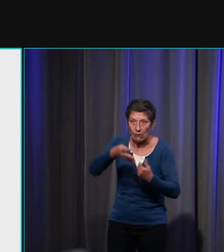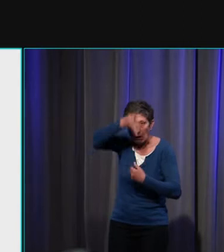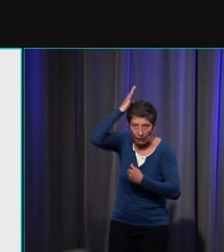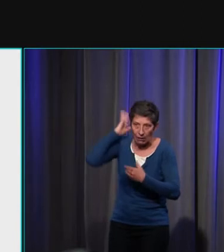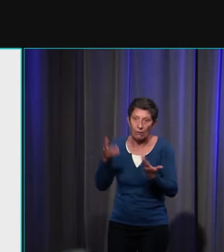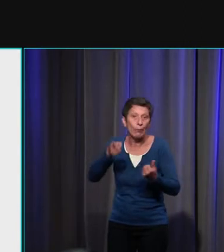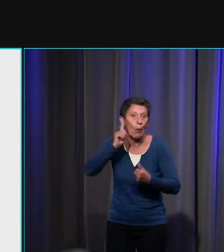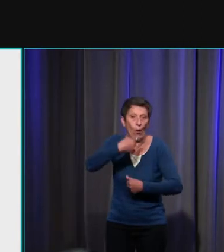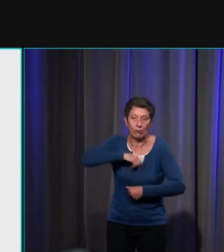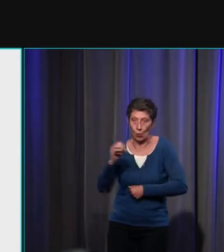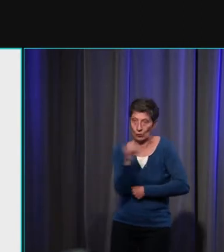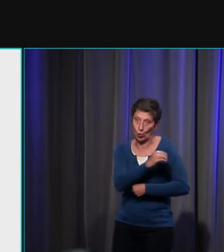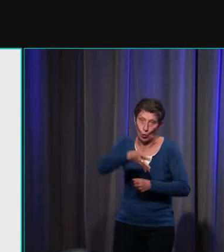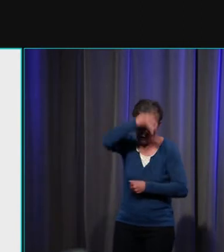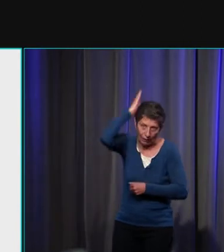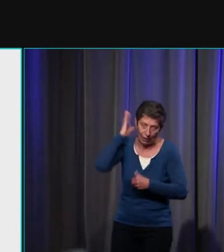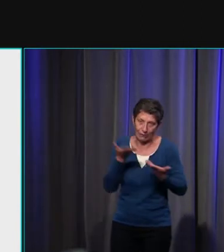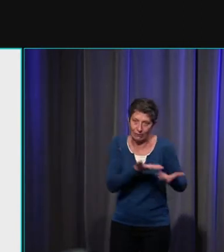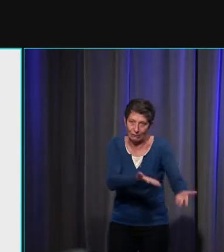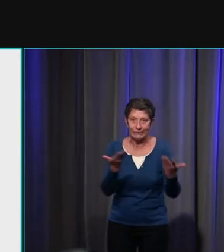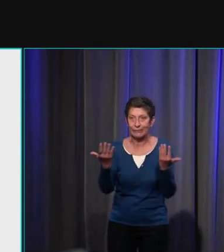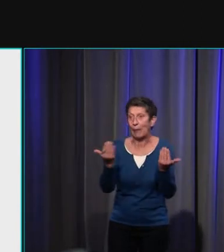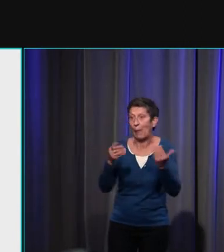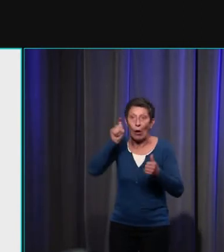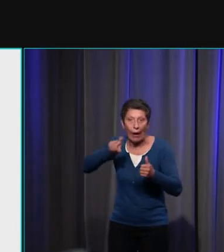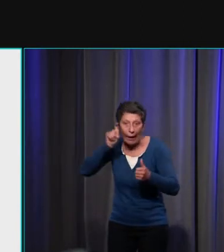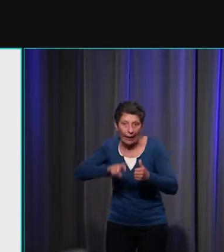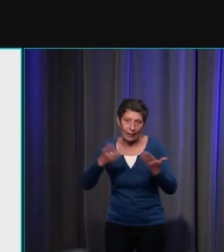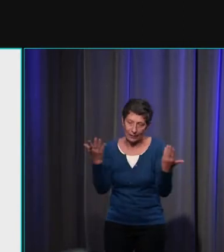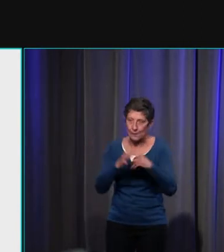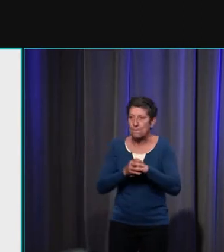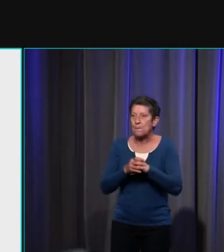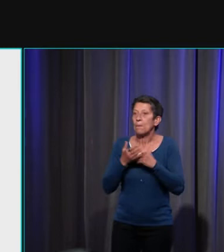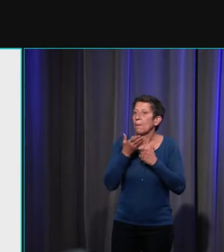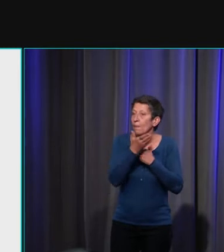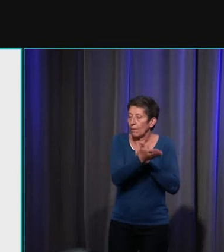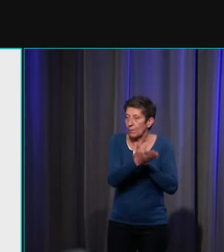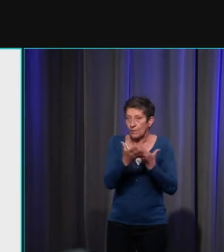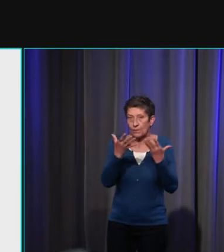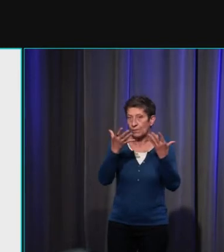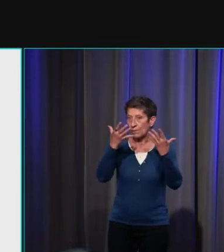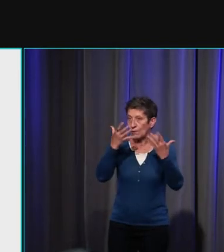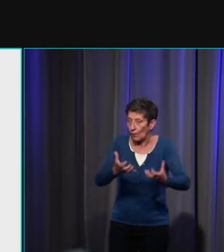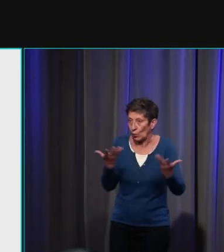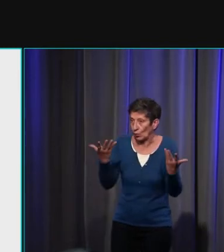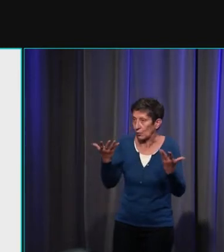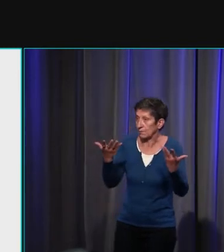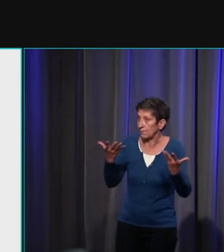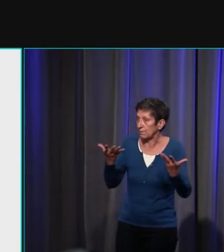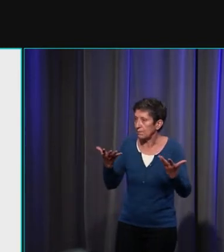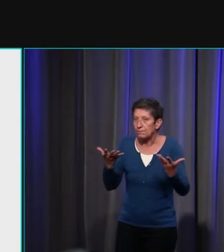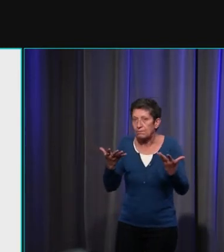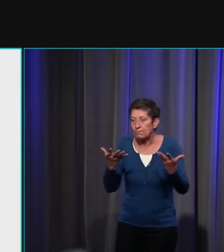des occidentaux de latin par opposition aux grecs aux orthodoxes aux byzantins de